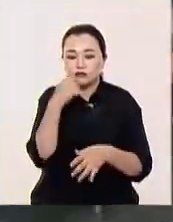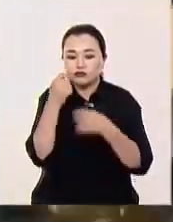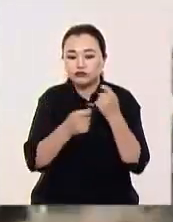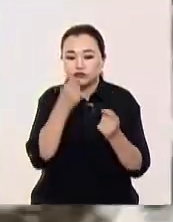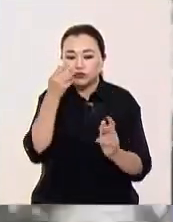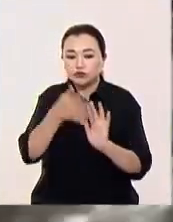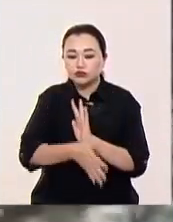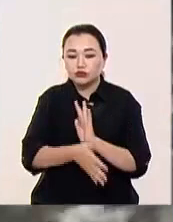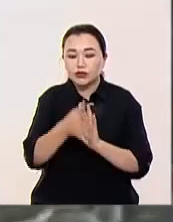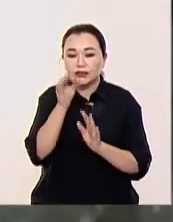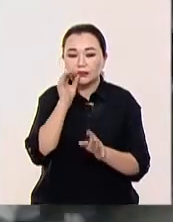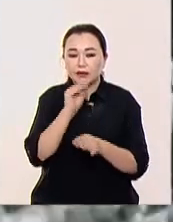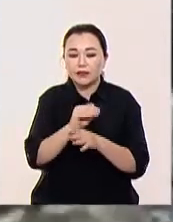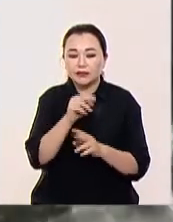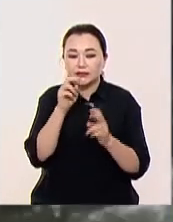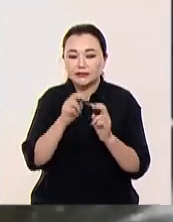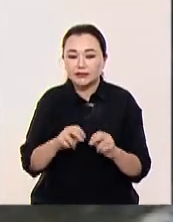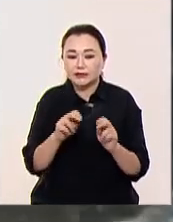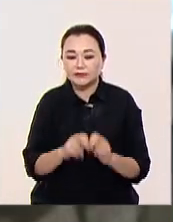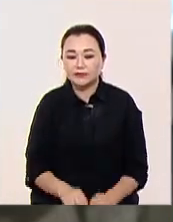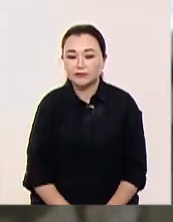детальное изучение и дополнительные исследования.